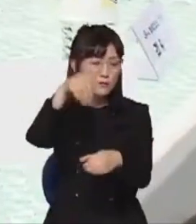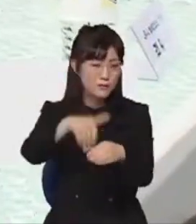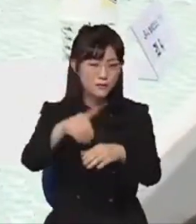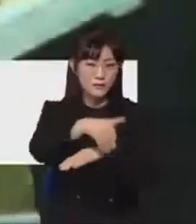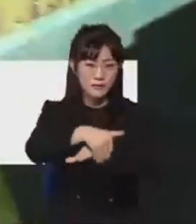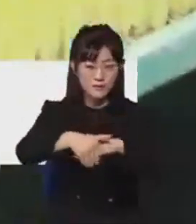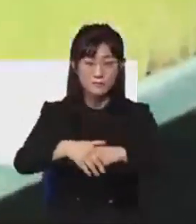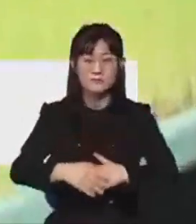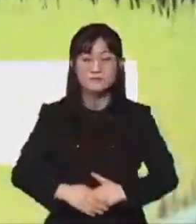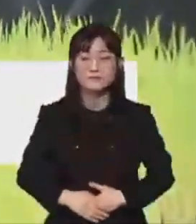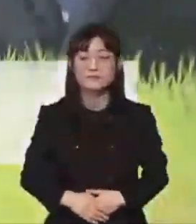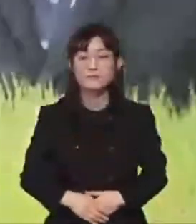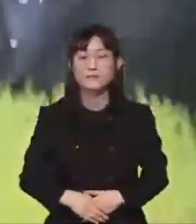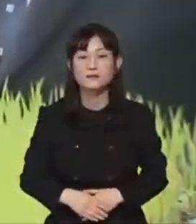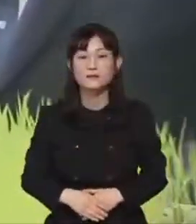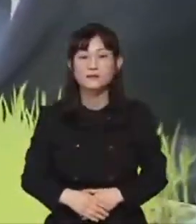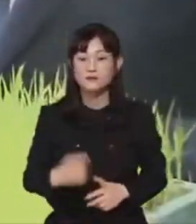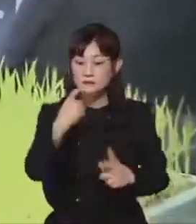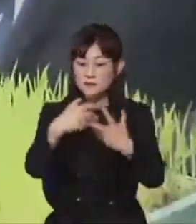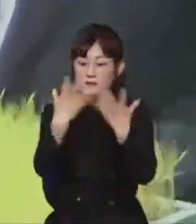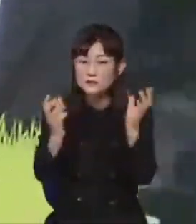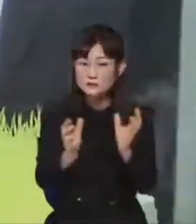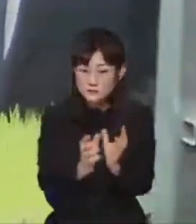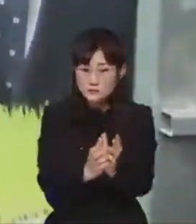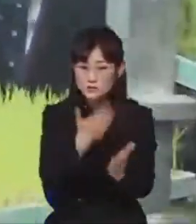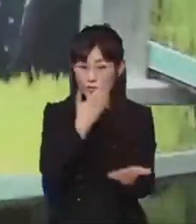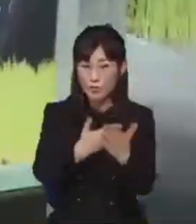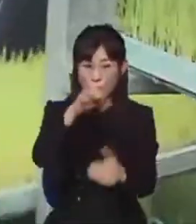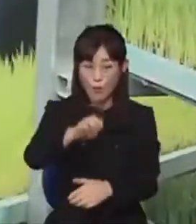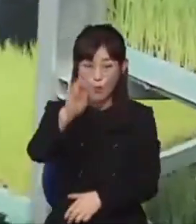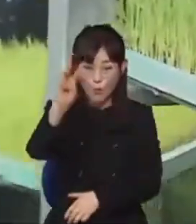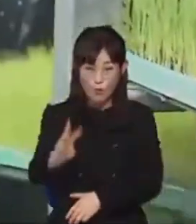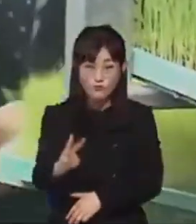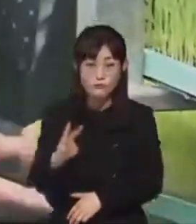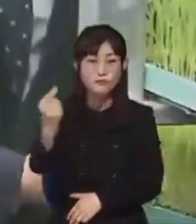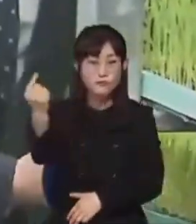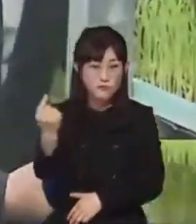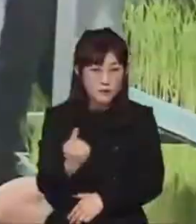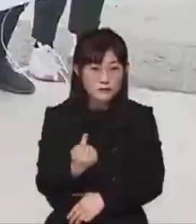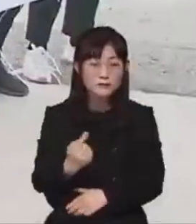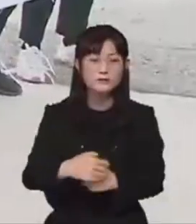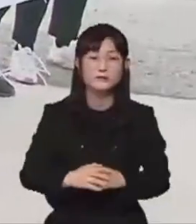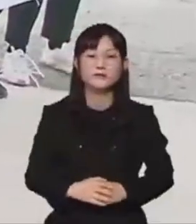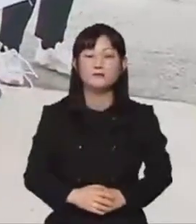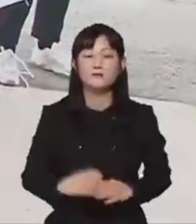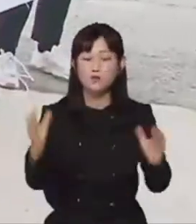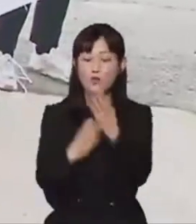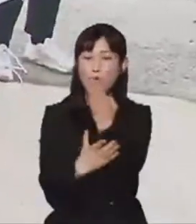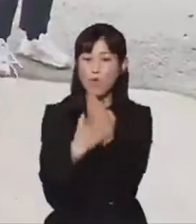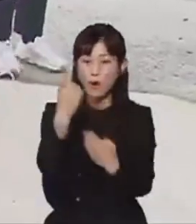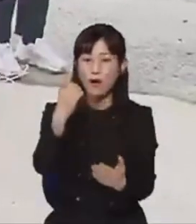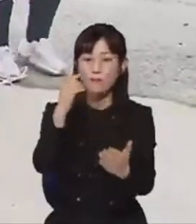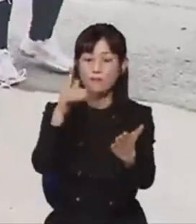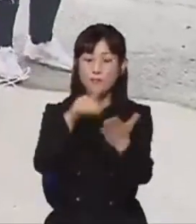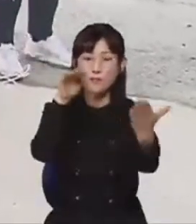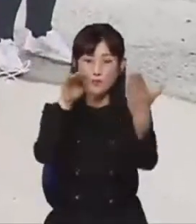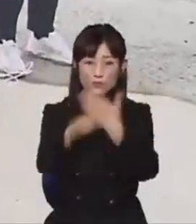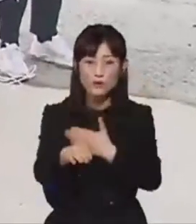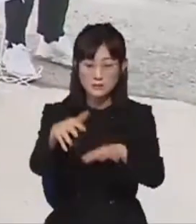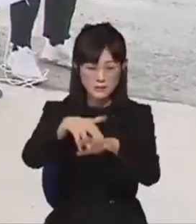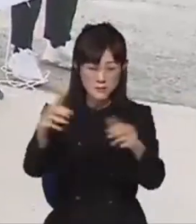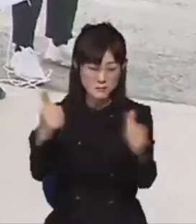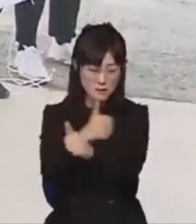했습니다. 민주당의 핵심 기반에서의 이재명 대표의 이른바 쌀 행보는 통합을 위한 당직